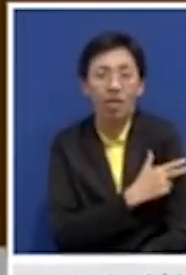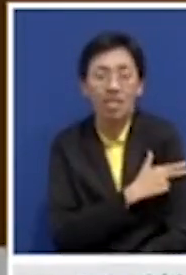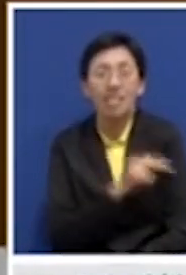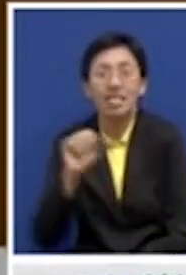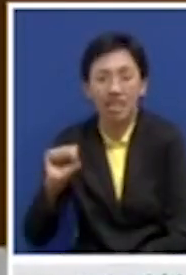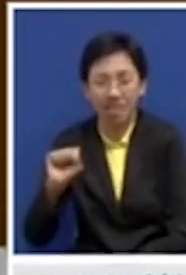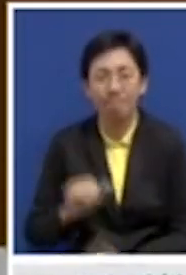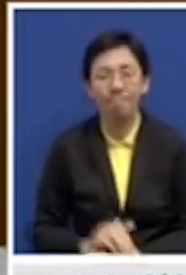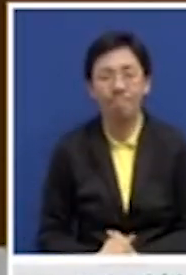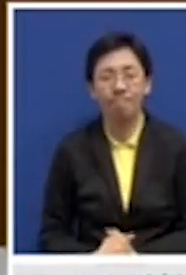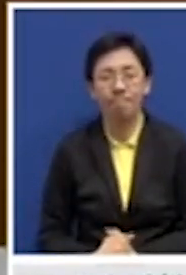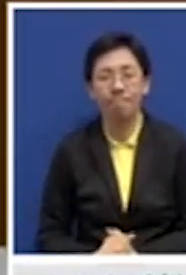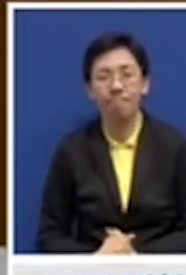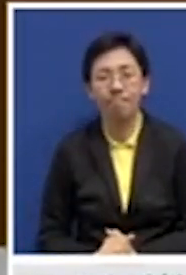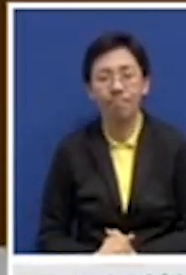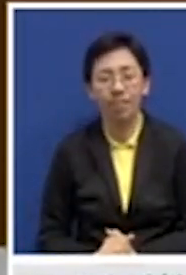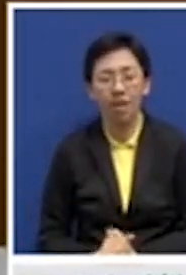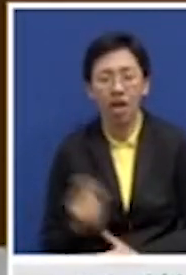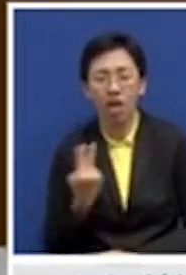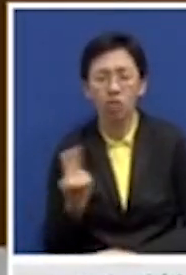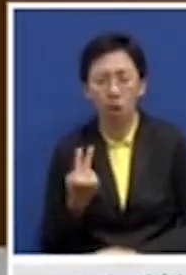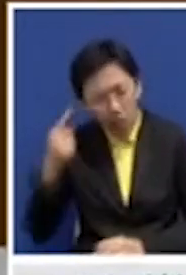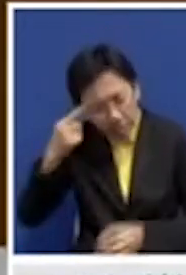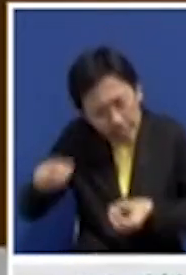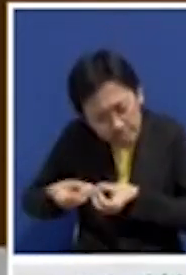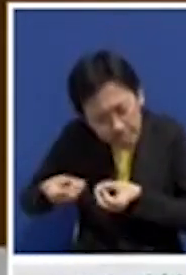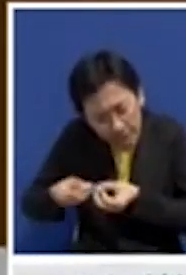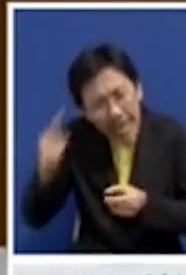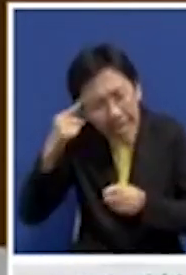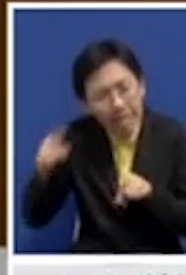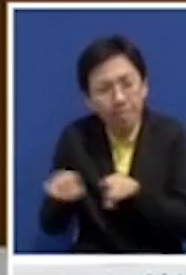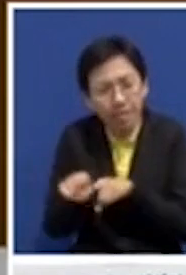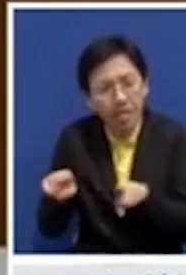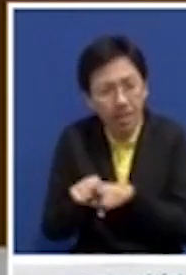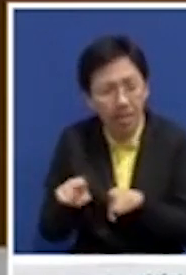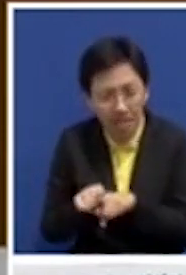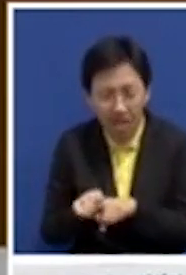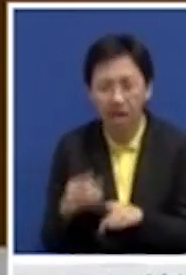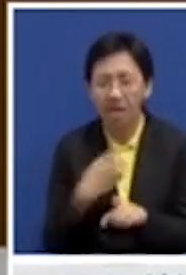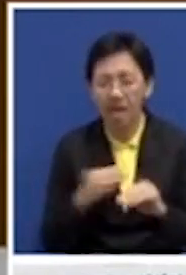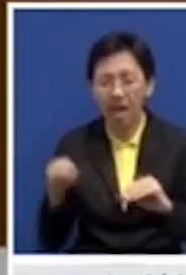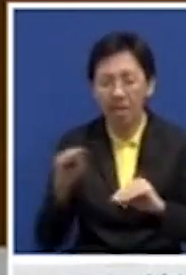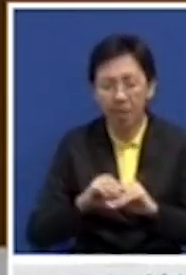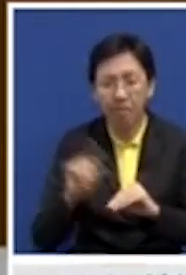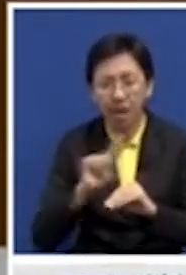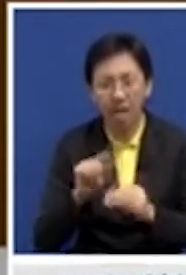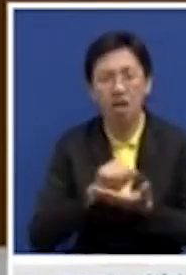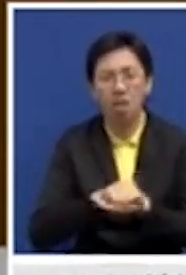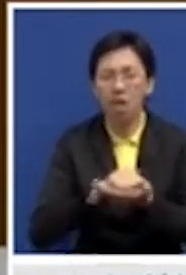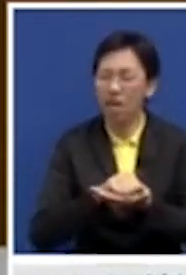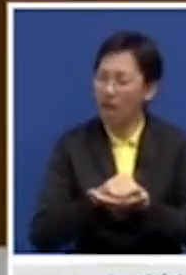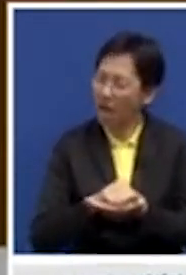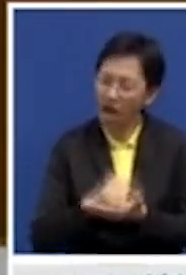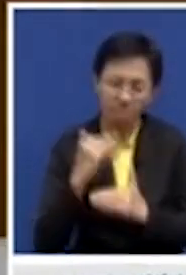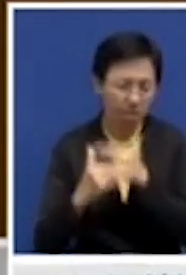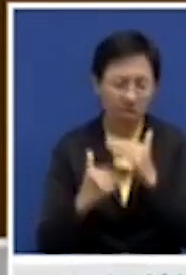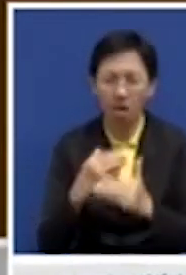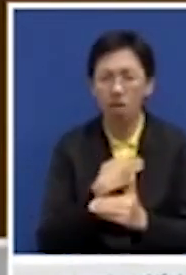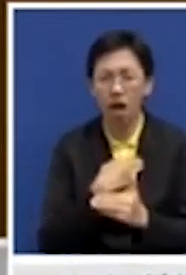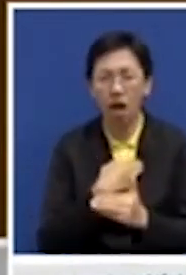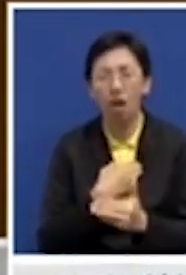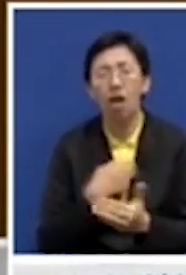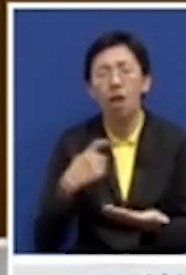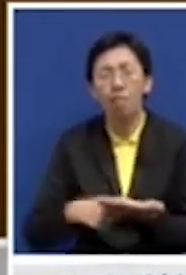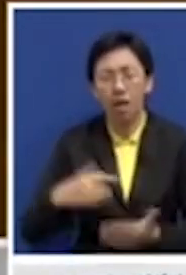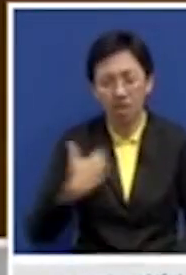ชะเราสองคนเห็นตรงกันครับว่าเราจะต้องเพิ่มคุณภาพการให้บริการของระบบประกัน